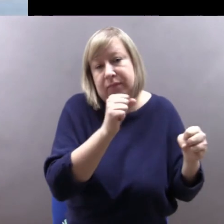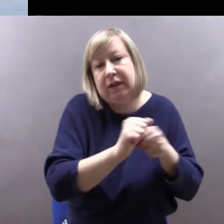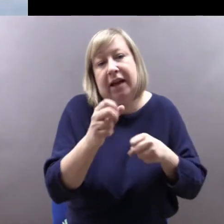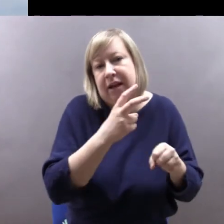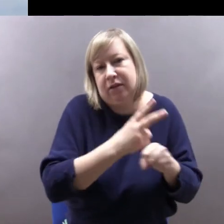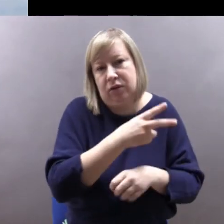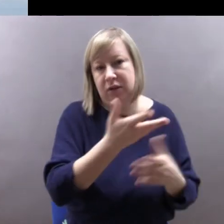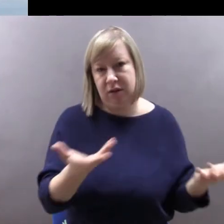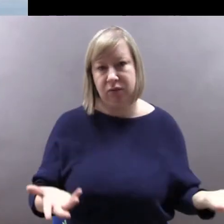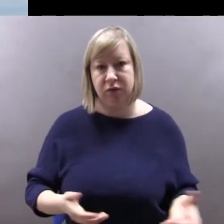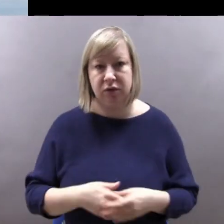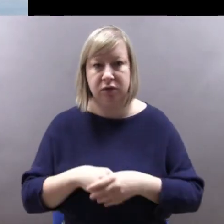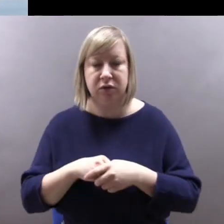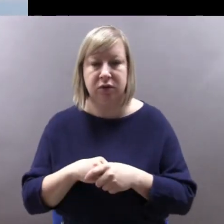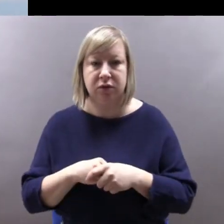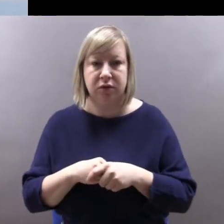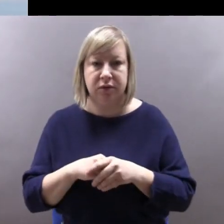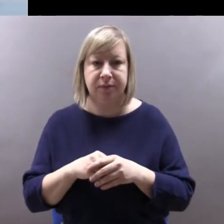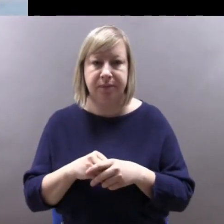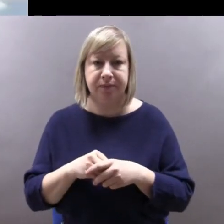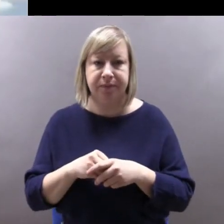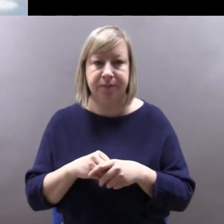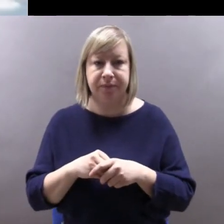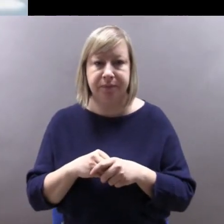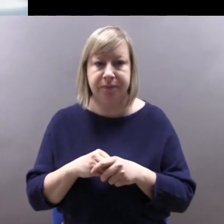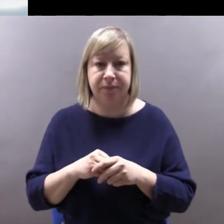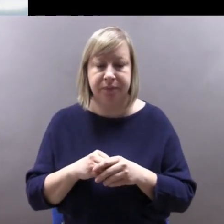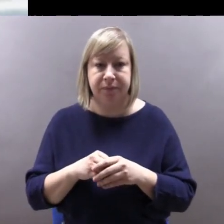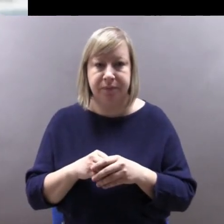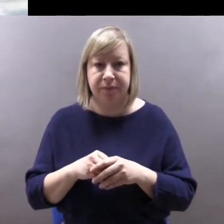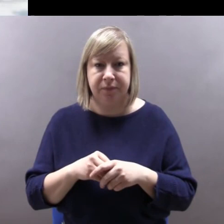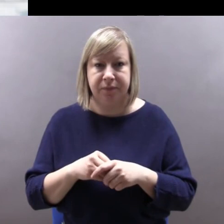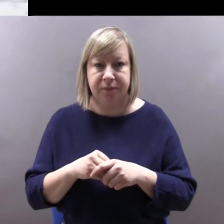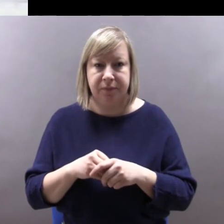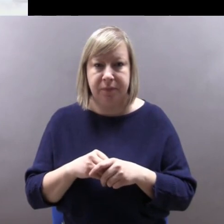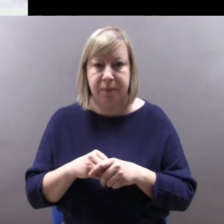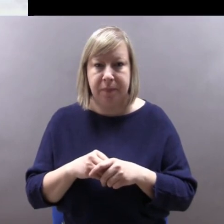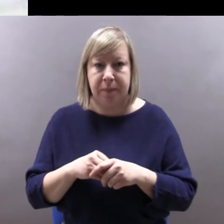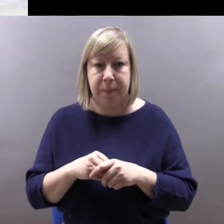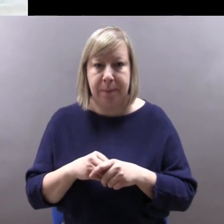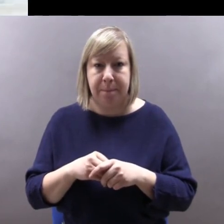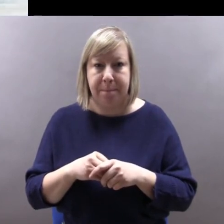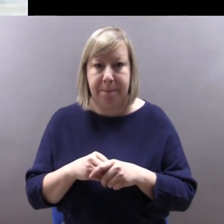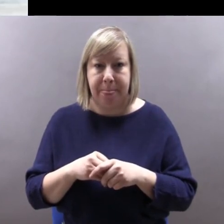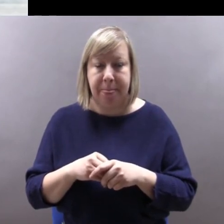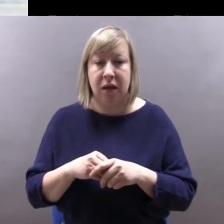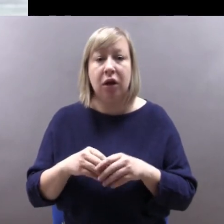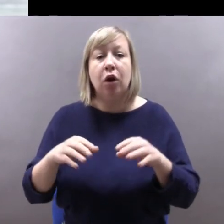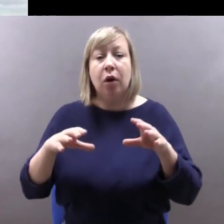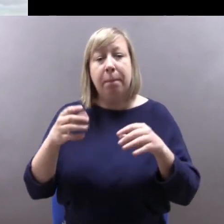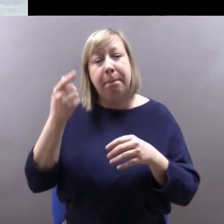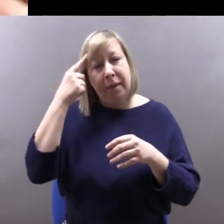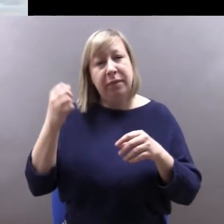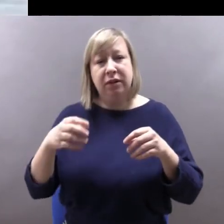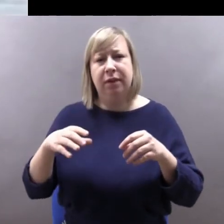niepełnosprawnościami. Jeśli ja z niego korzystałem i na samym początku no to panowie mnie znosili z drugiego piętra. To